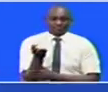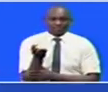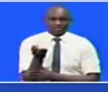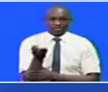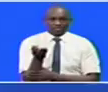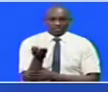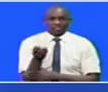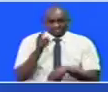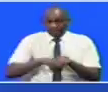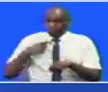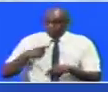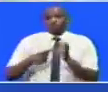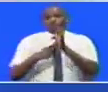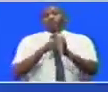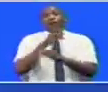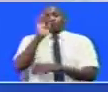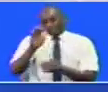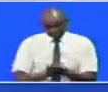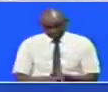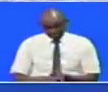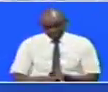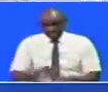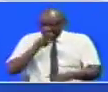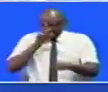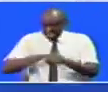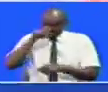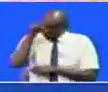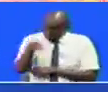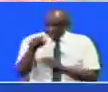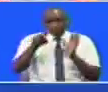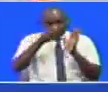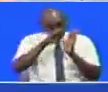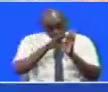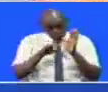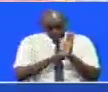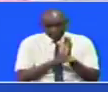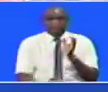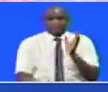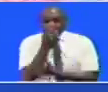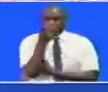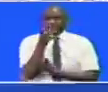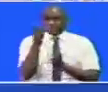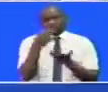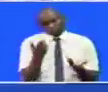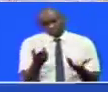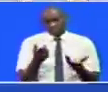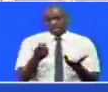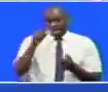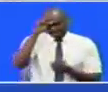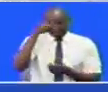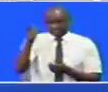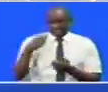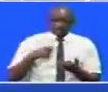show of might. Tangu mpango huu uzinduliwe mnamo mwaka 2013, serikali imemudu kukodesha jumla ya